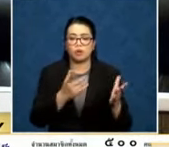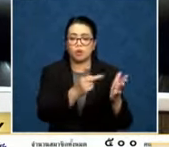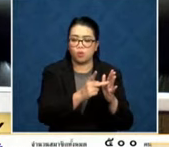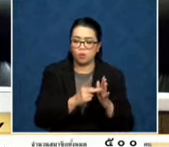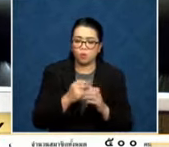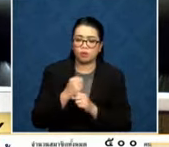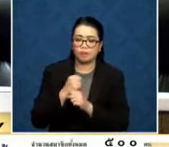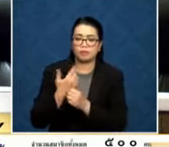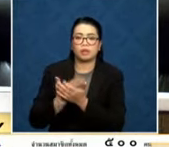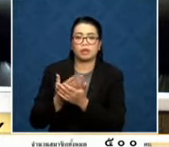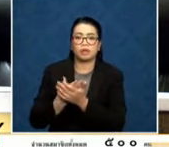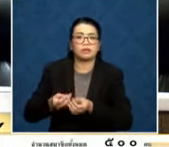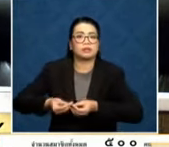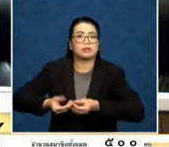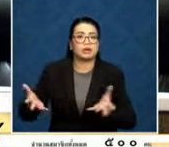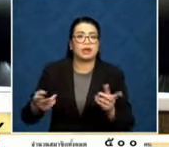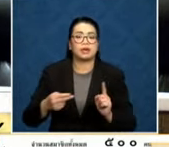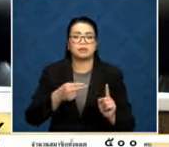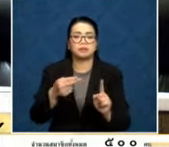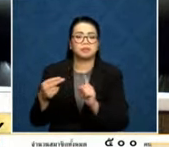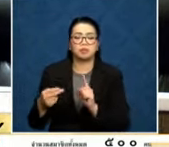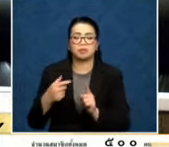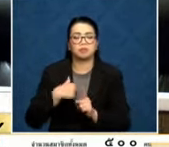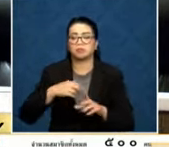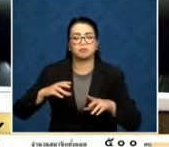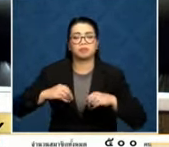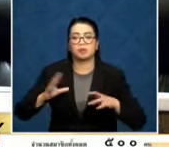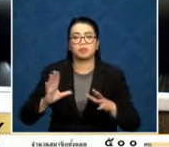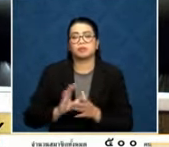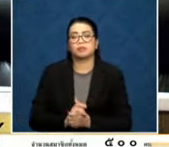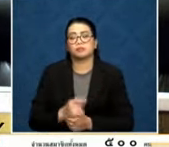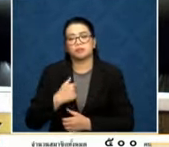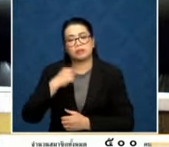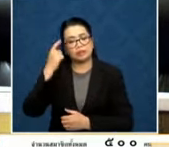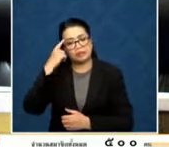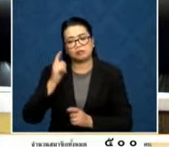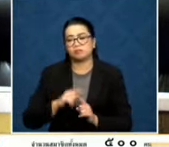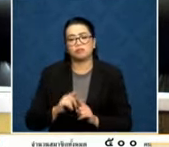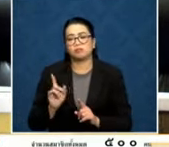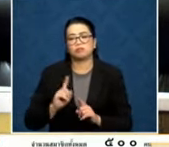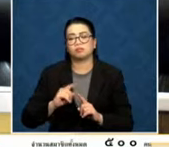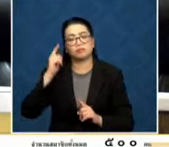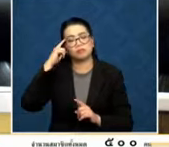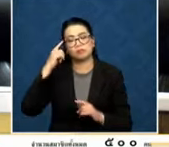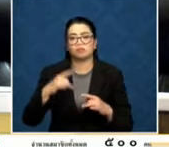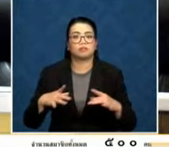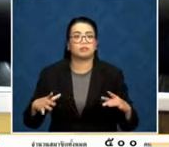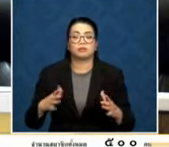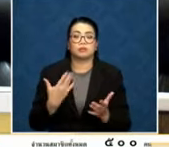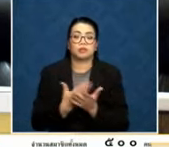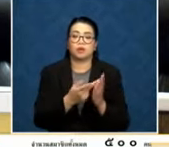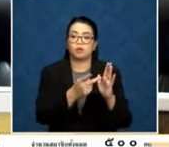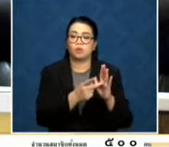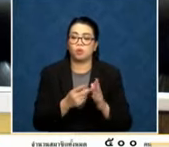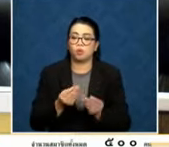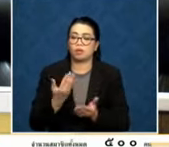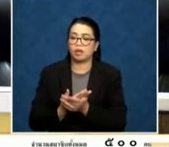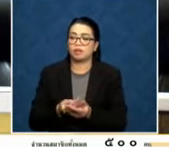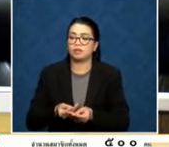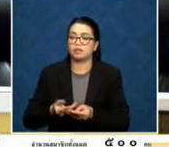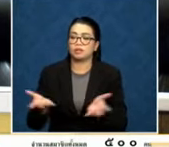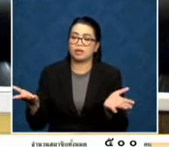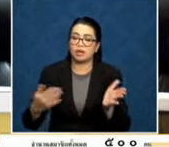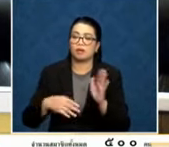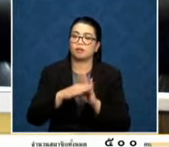walletผมไม่เห็นด้วยไม่เห็นด้วยอย่างยิ่งผมเคยพูดก่อนหน้านี้แล้วว่าการที่รัฐบาลจะกู้เงินมาแจกนะครับไม่ว่าจะผ่าน